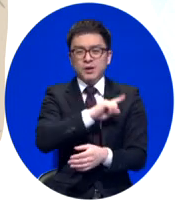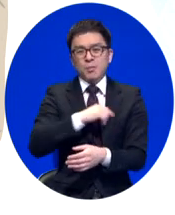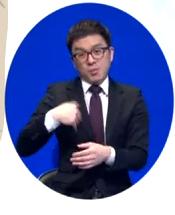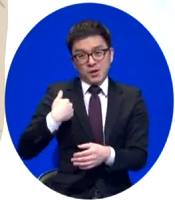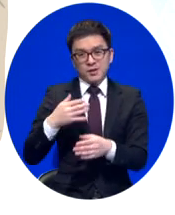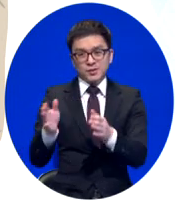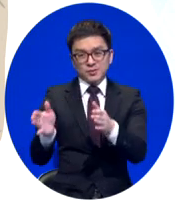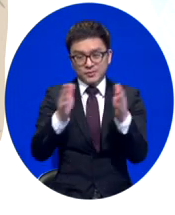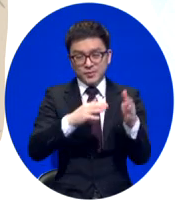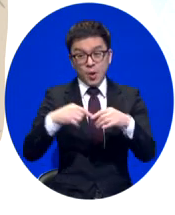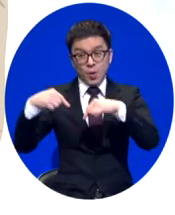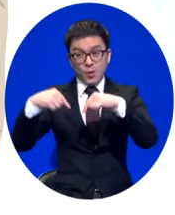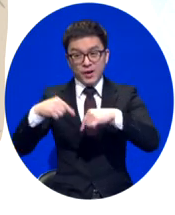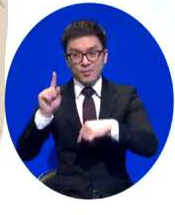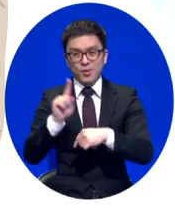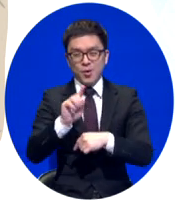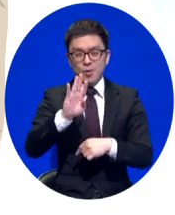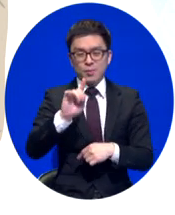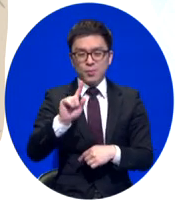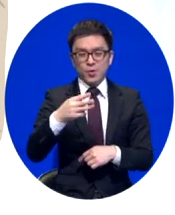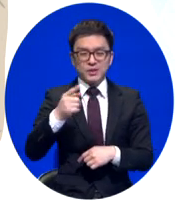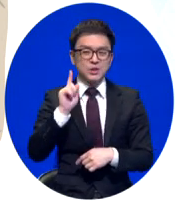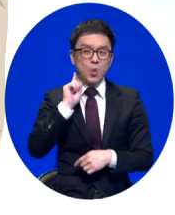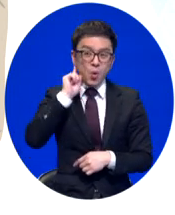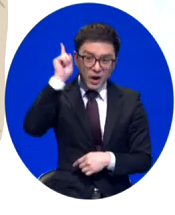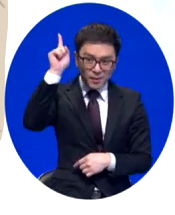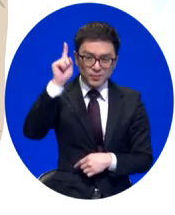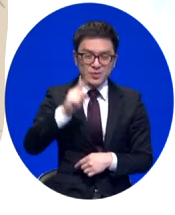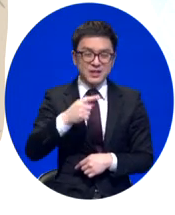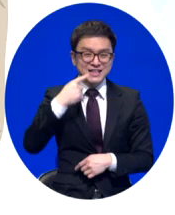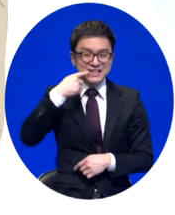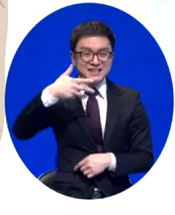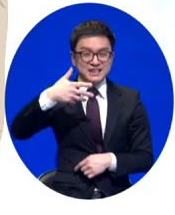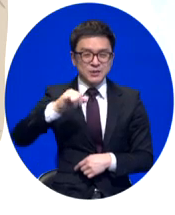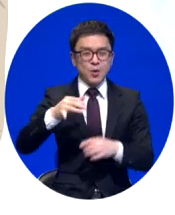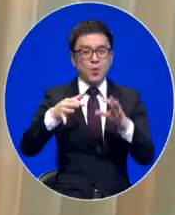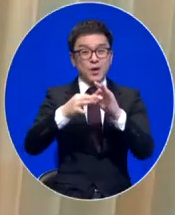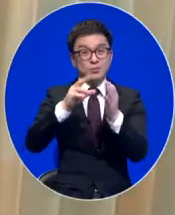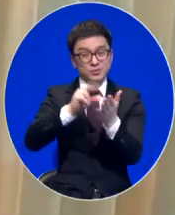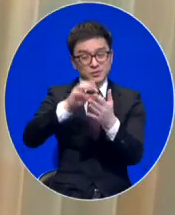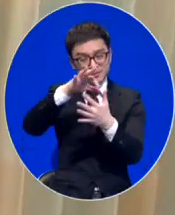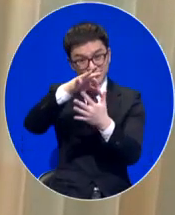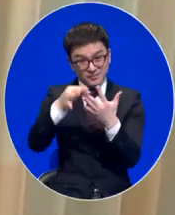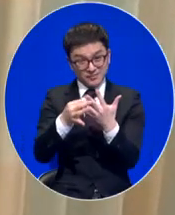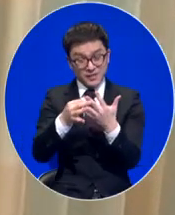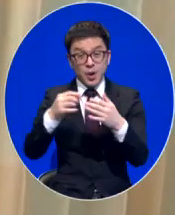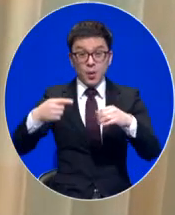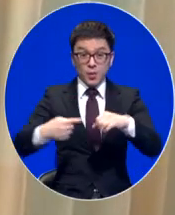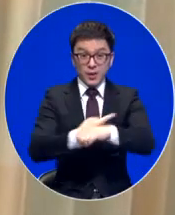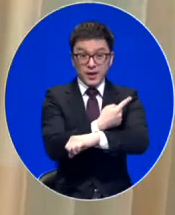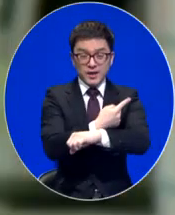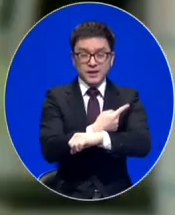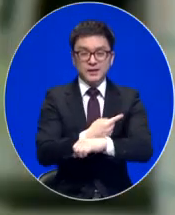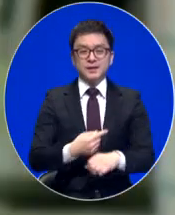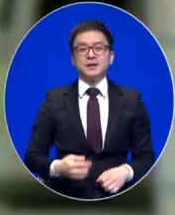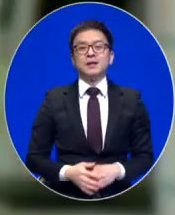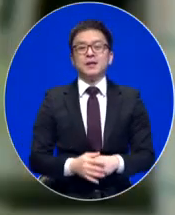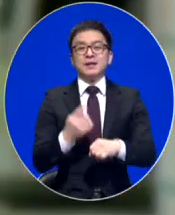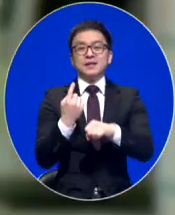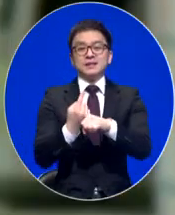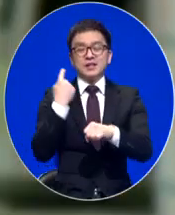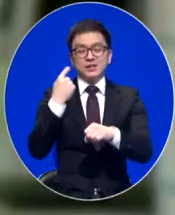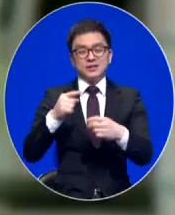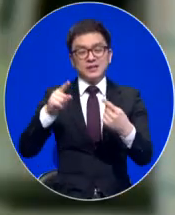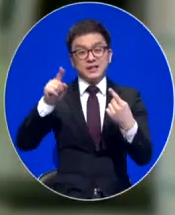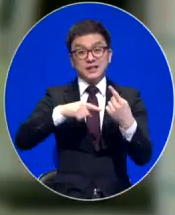는 본태성 고혈압과 치유 년 치즈 실학 급성 기관지염 등이 많았습니다 이밖에 지난해 1인당 월평균 임 내온